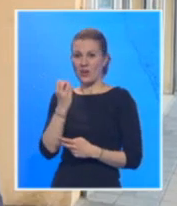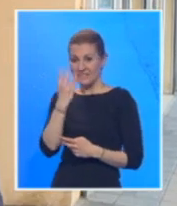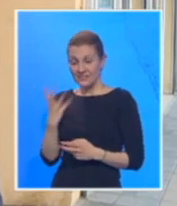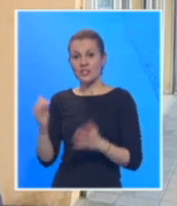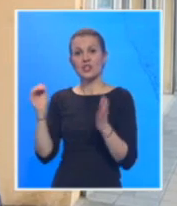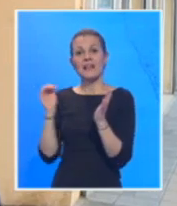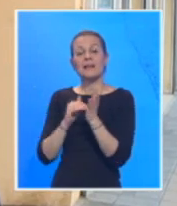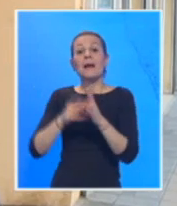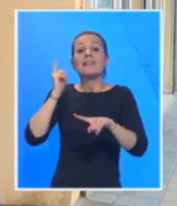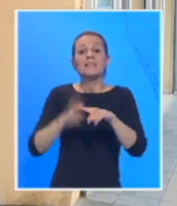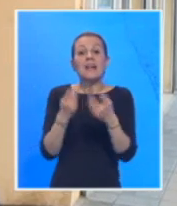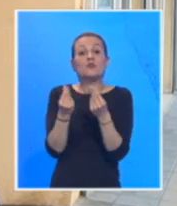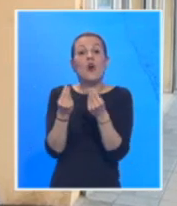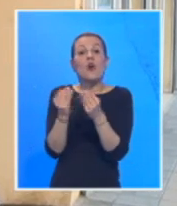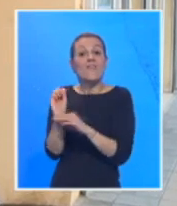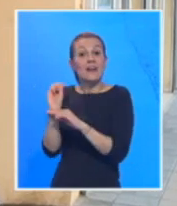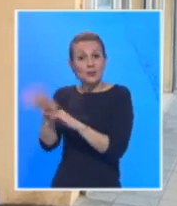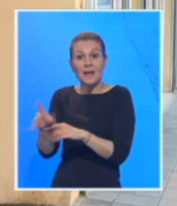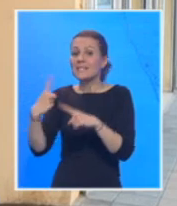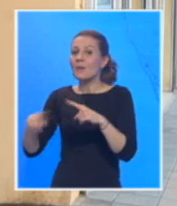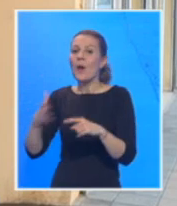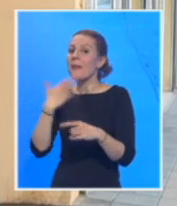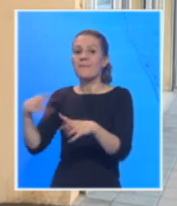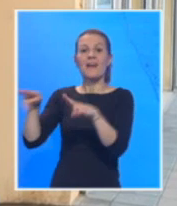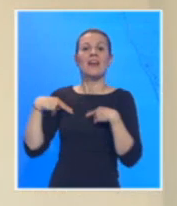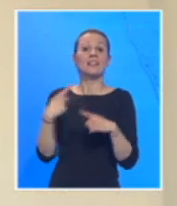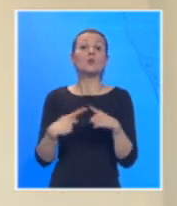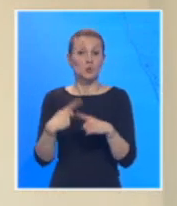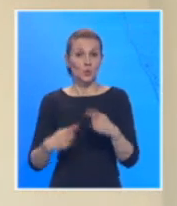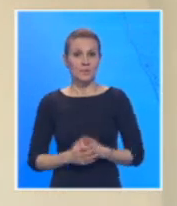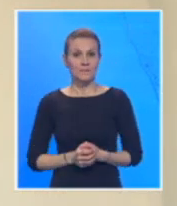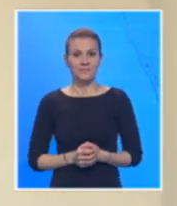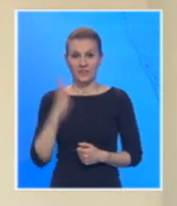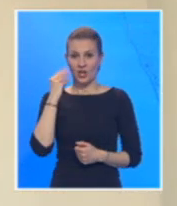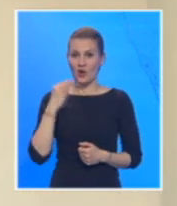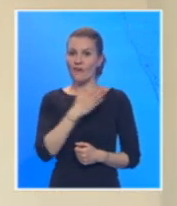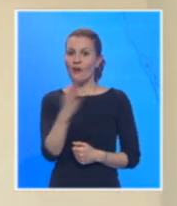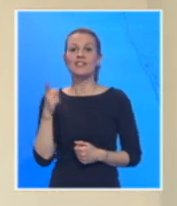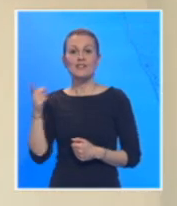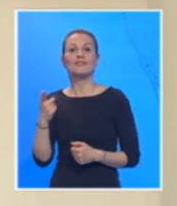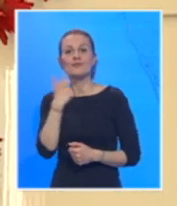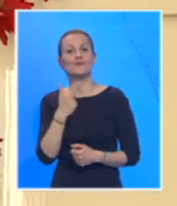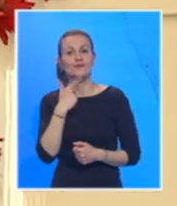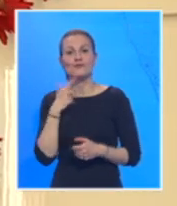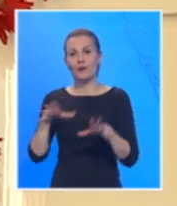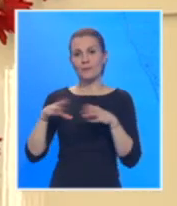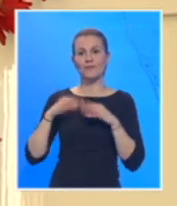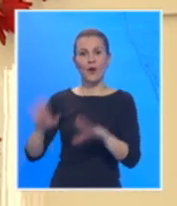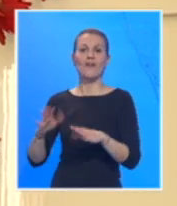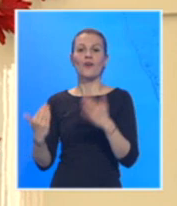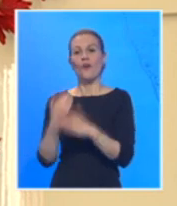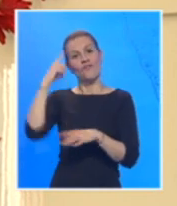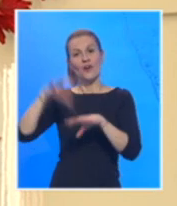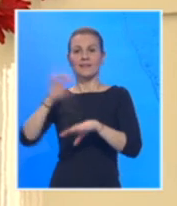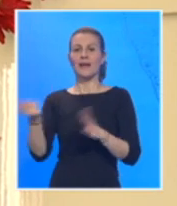da ubacite tačan iznos novca, pošto aparat ne vraća kusur. Novosađani su sa oduševljenjem prihvatili novu ideju kupovine